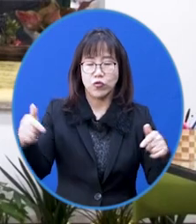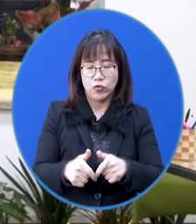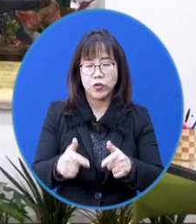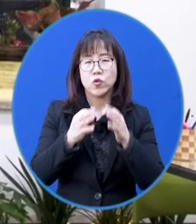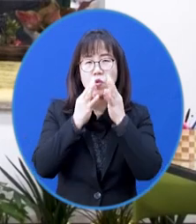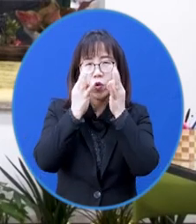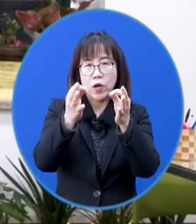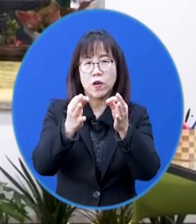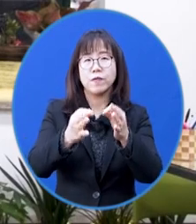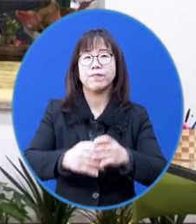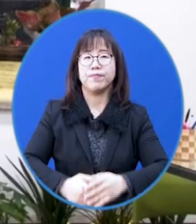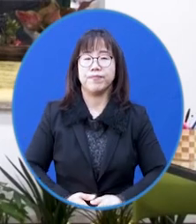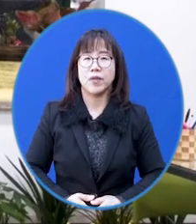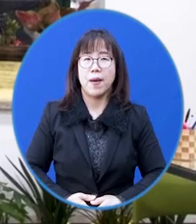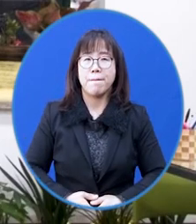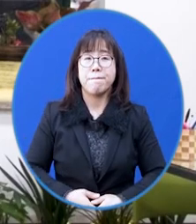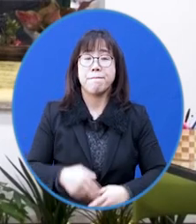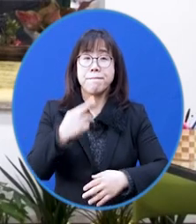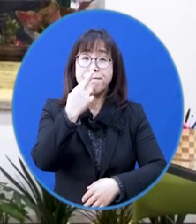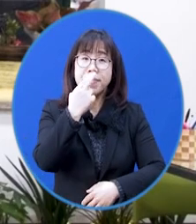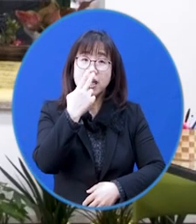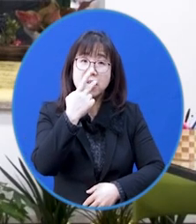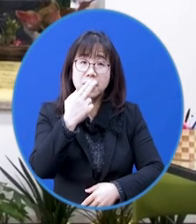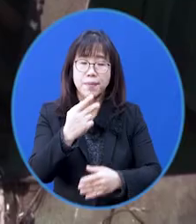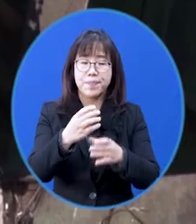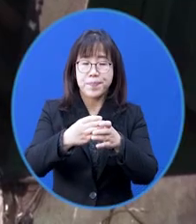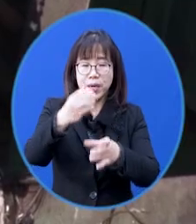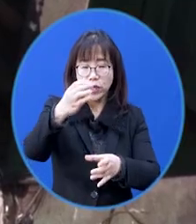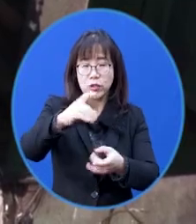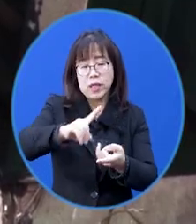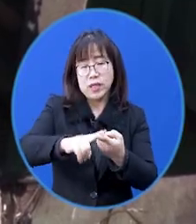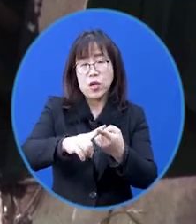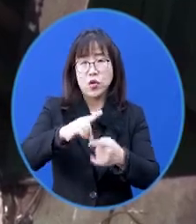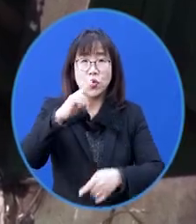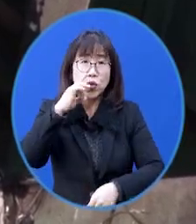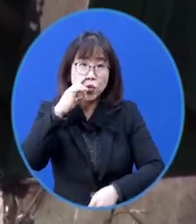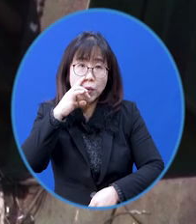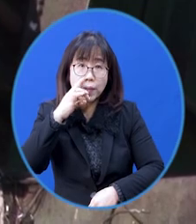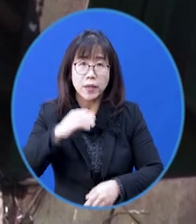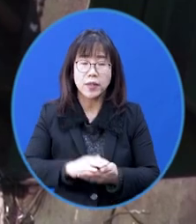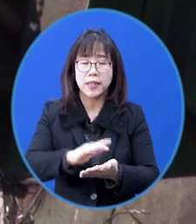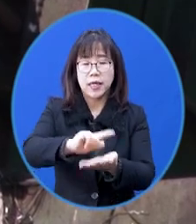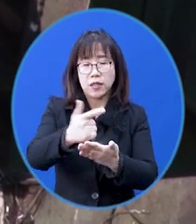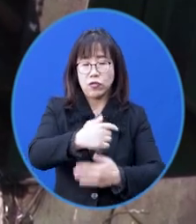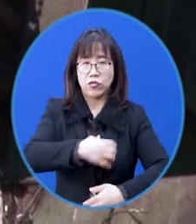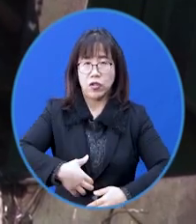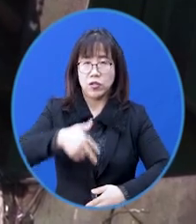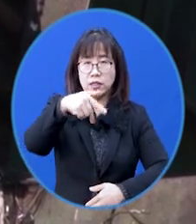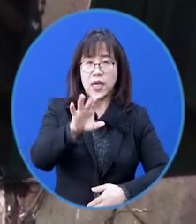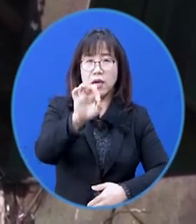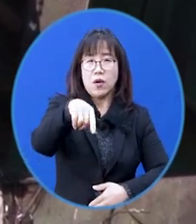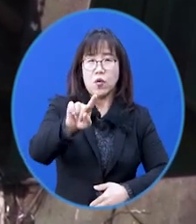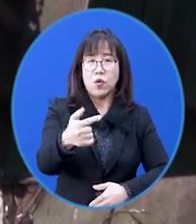주민들의 많은 참여와 관심을 부탁드립니다. 폐비닐과 폐페트병